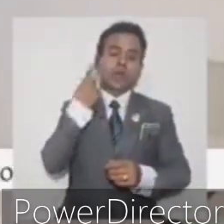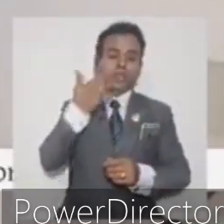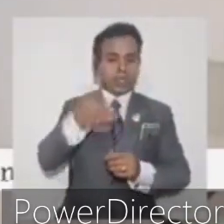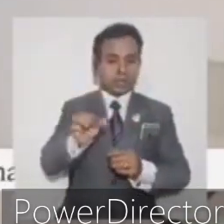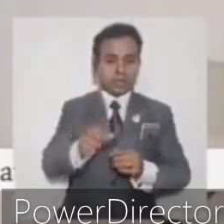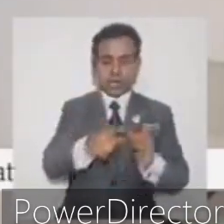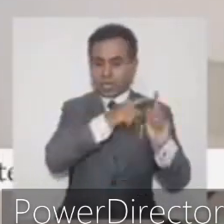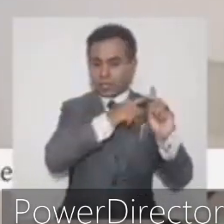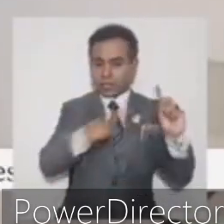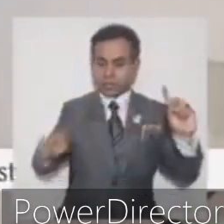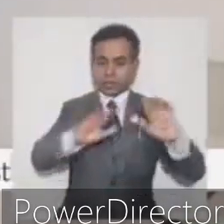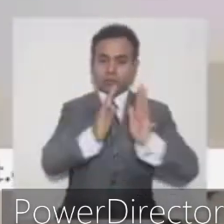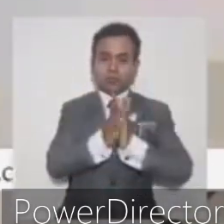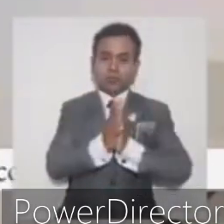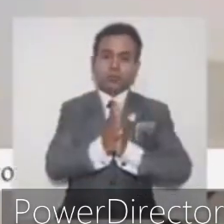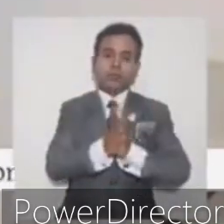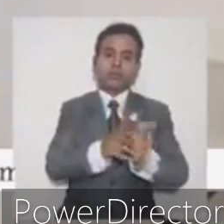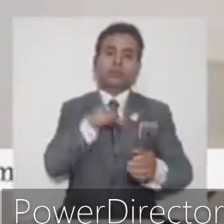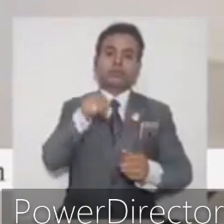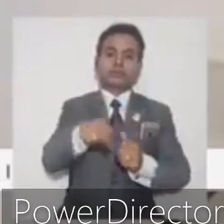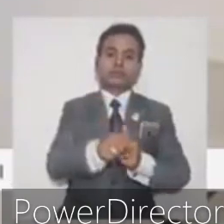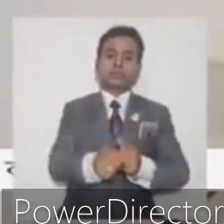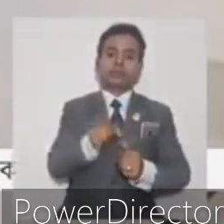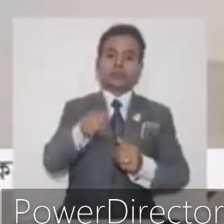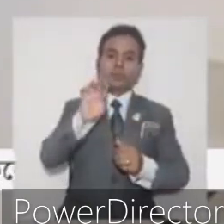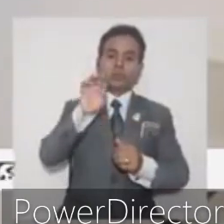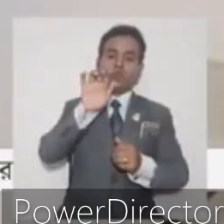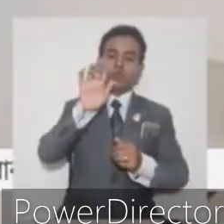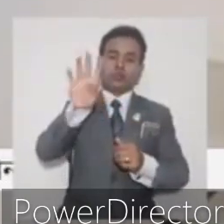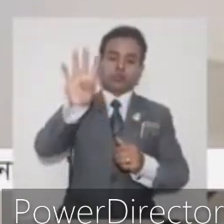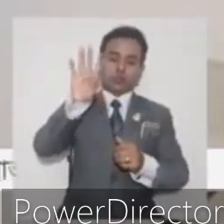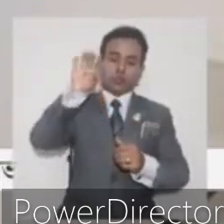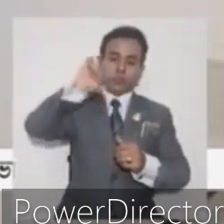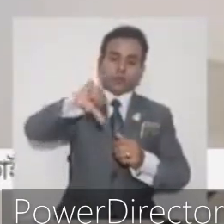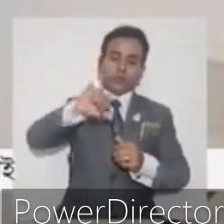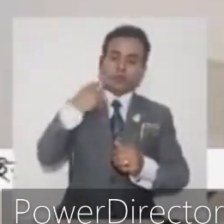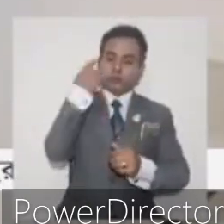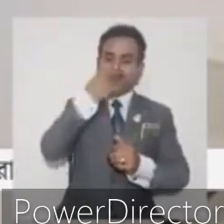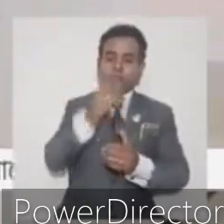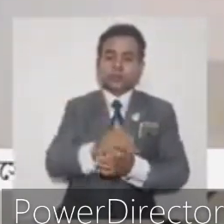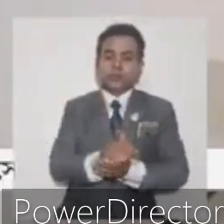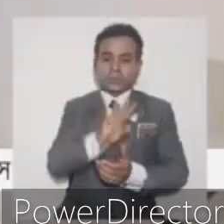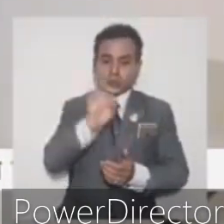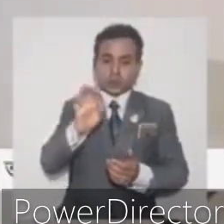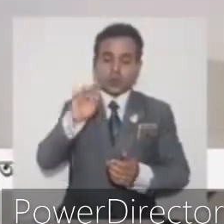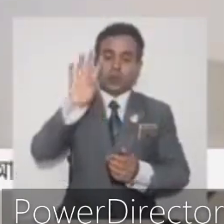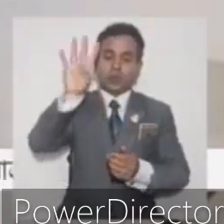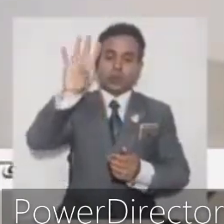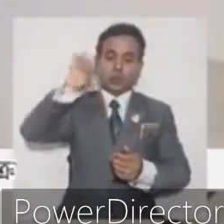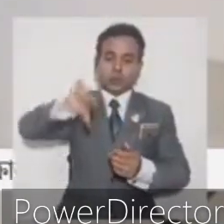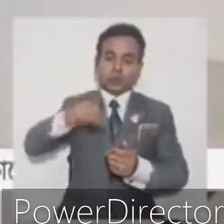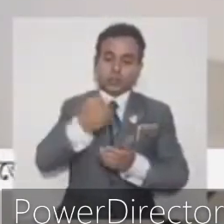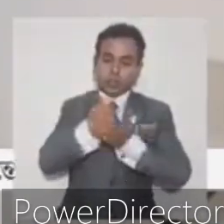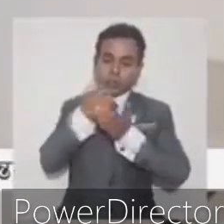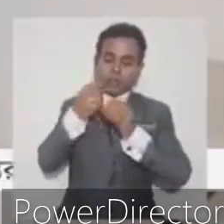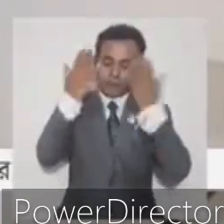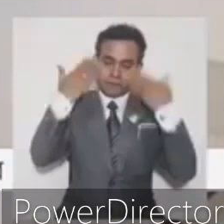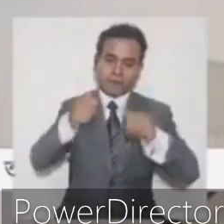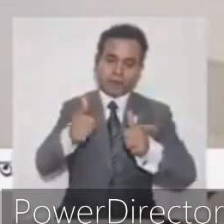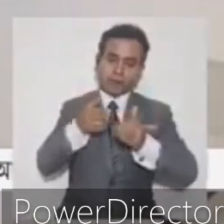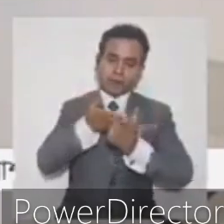দেশে এখন প্রায় 20টি পরীক্ষার ল্যাব চালু করতে সক্ষম হয়েছি, যে ল্যাবের